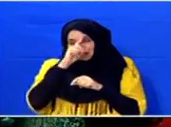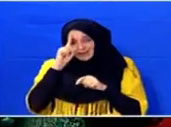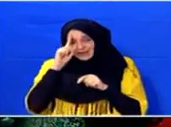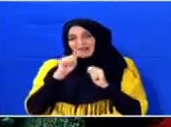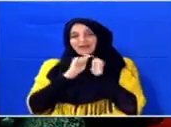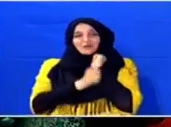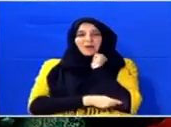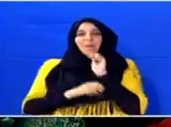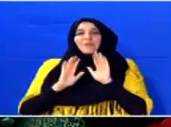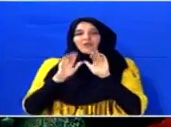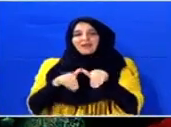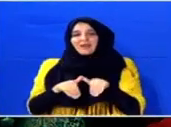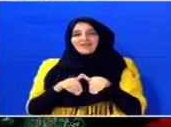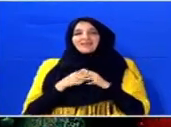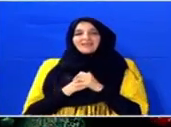عليكم